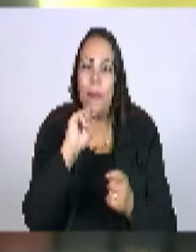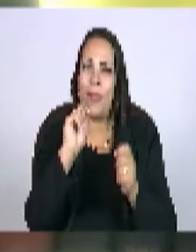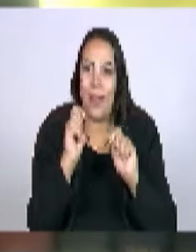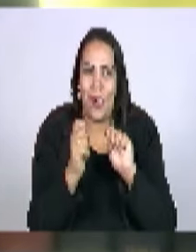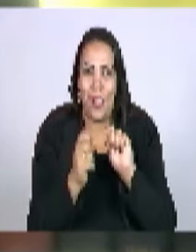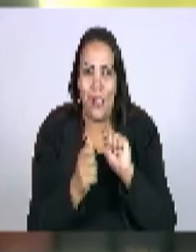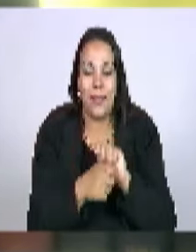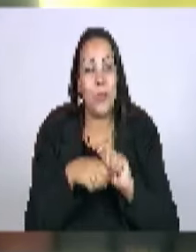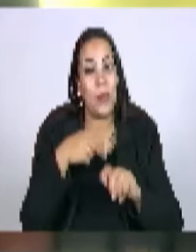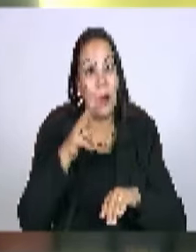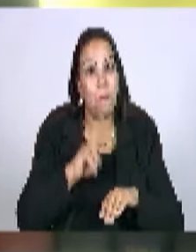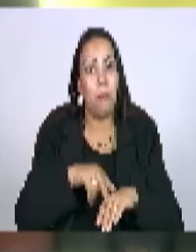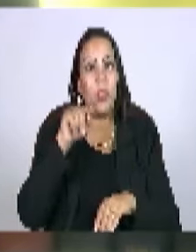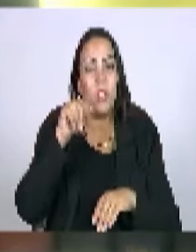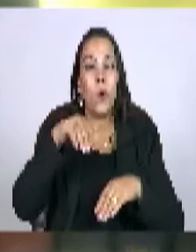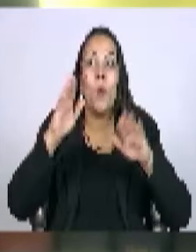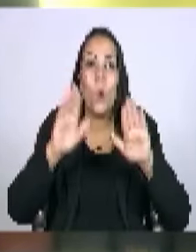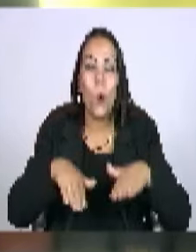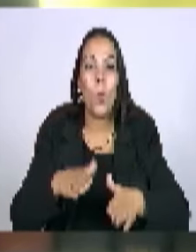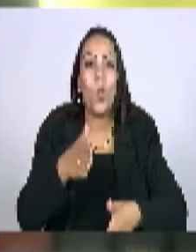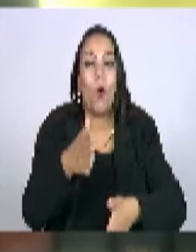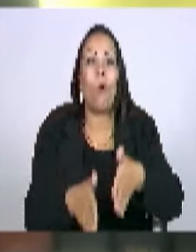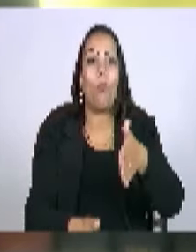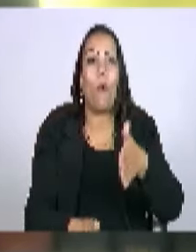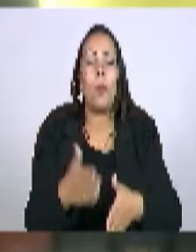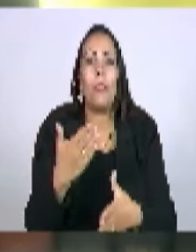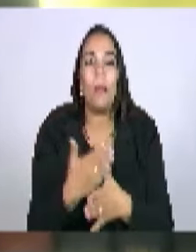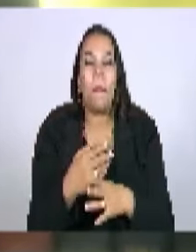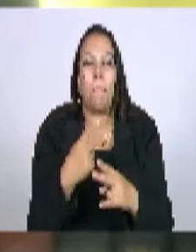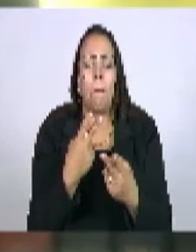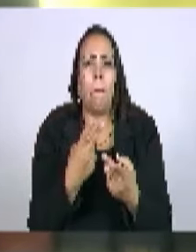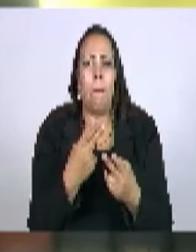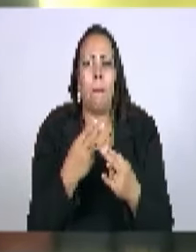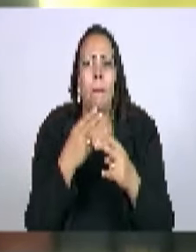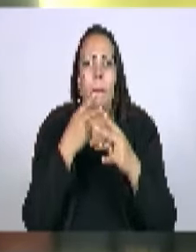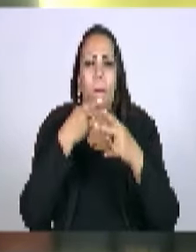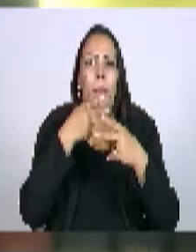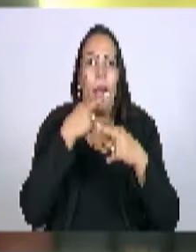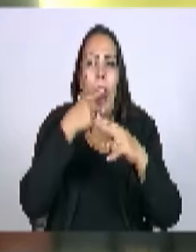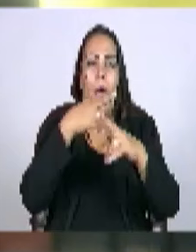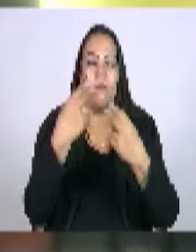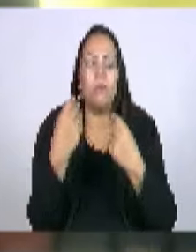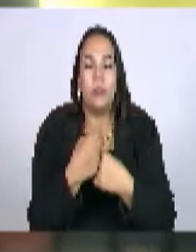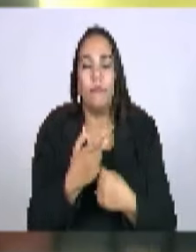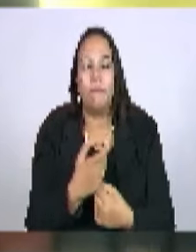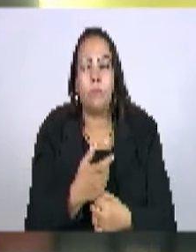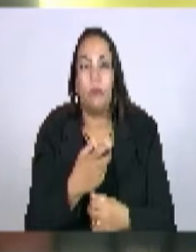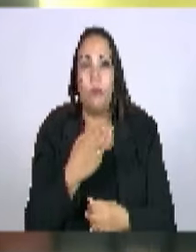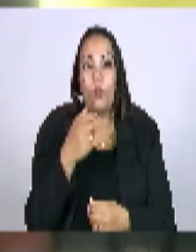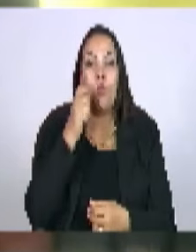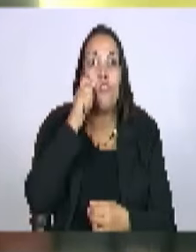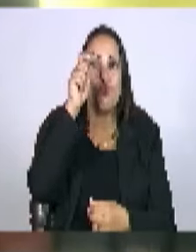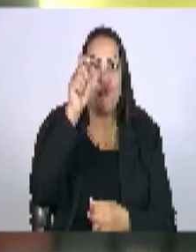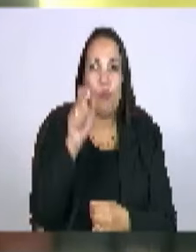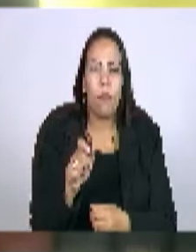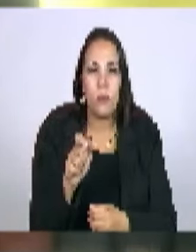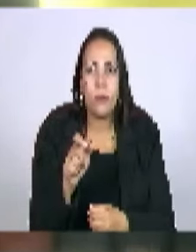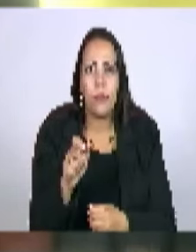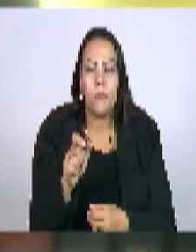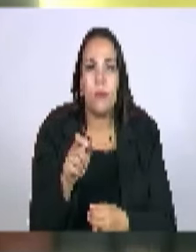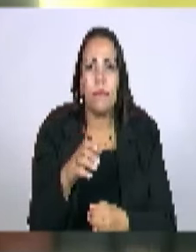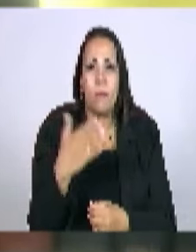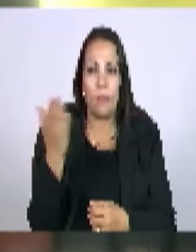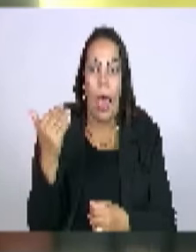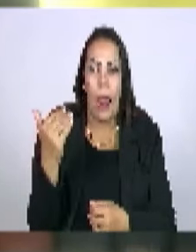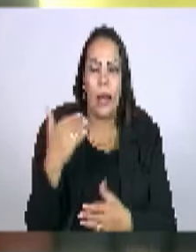دي كمان دلوقتي وجود روبوت للدردشه لما تيجي تجند واحد في تنظيمات ارهابيه